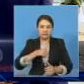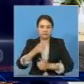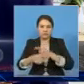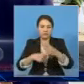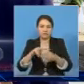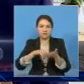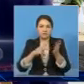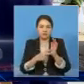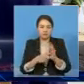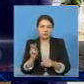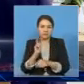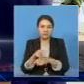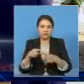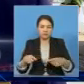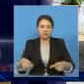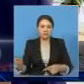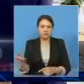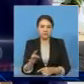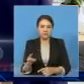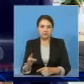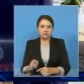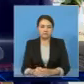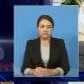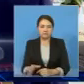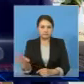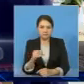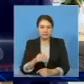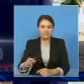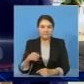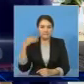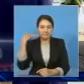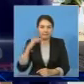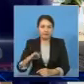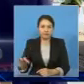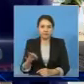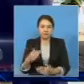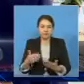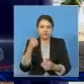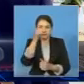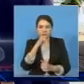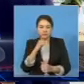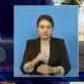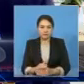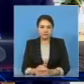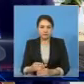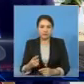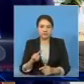будут планы посетить другие районы, все районы Актюбинской области в течение года, вот,